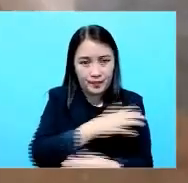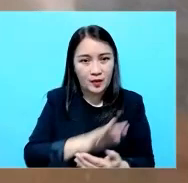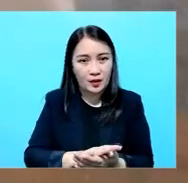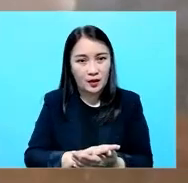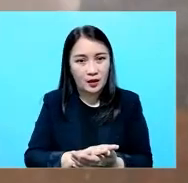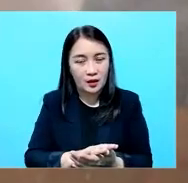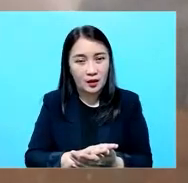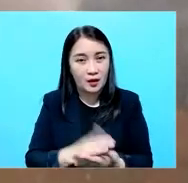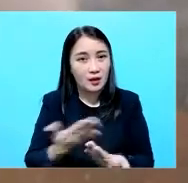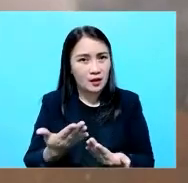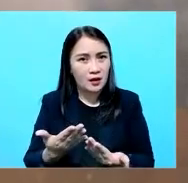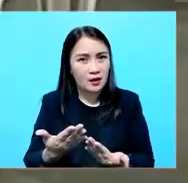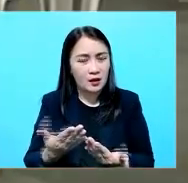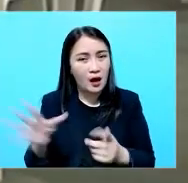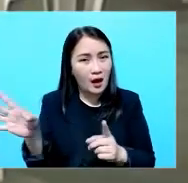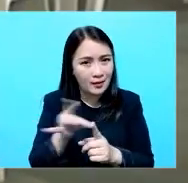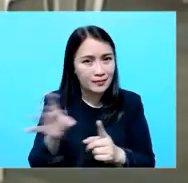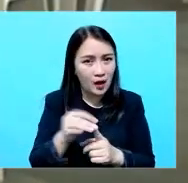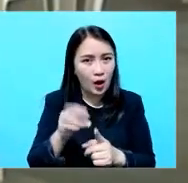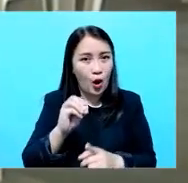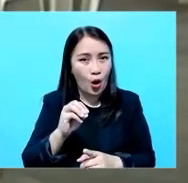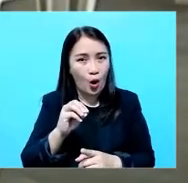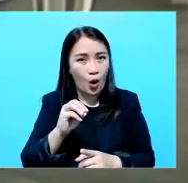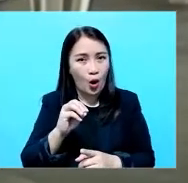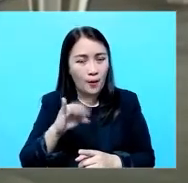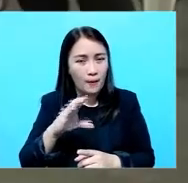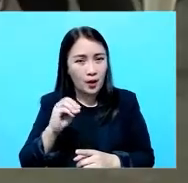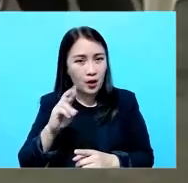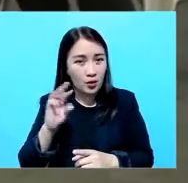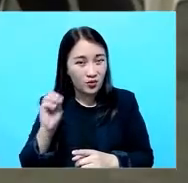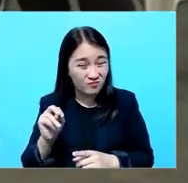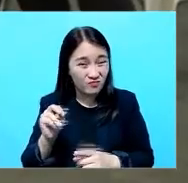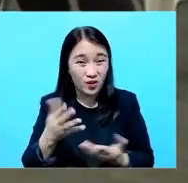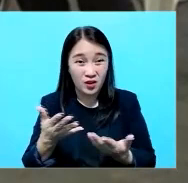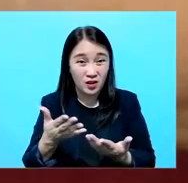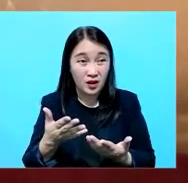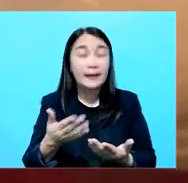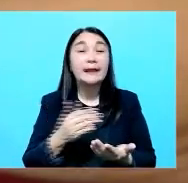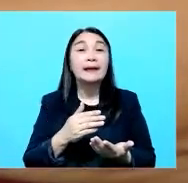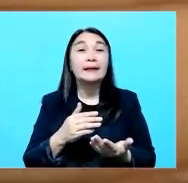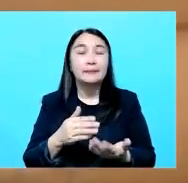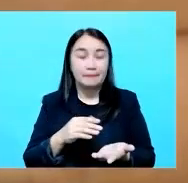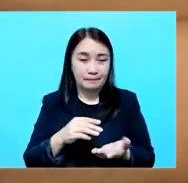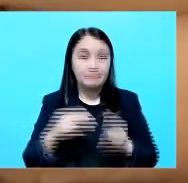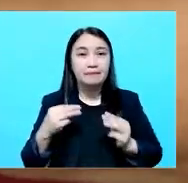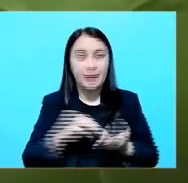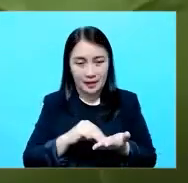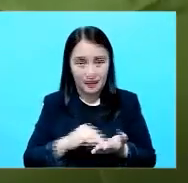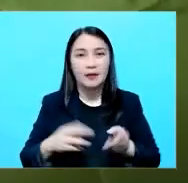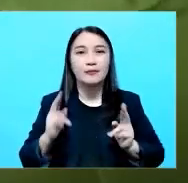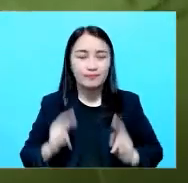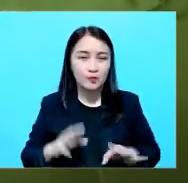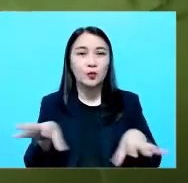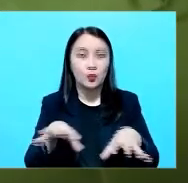sa nakahawang Omicron variant. Prioridad pa rin dyan ang mga health worker at senior citizen. Nagbabalita mula sa